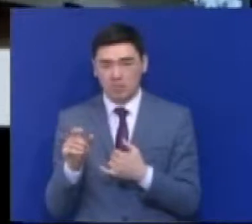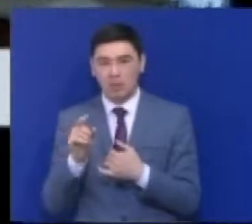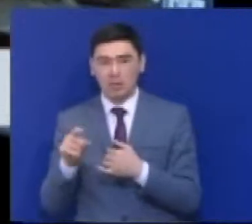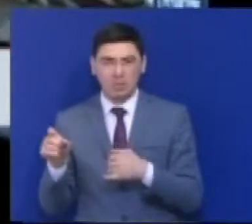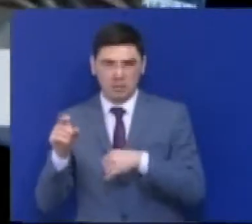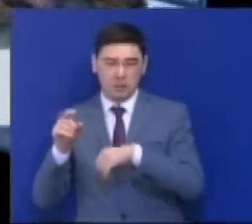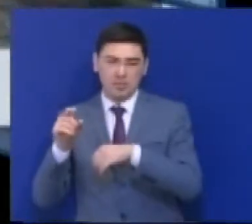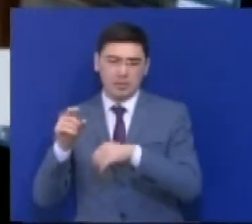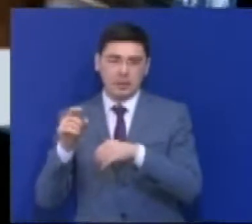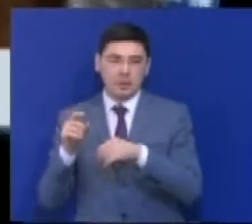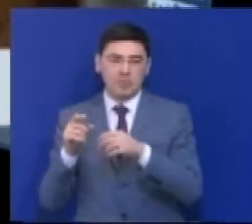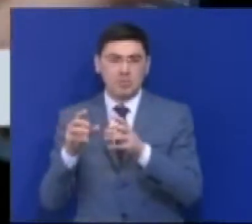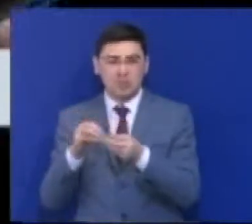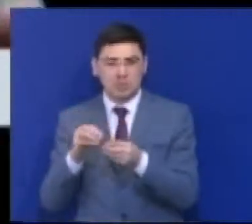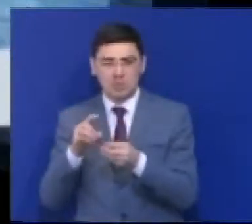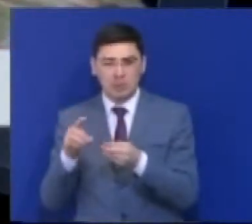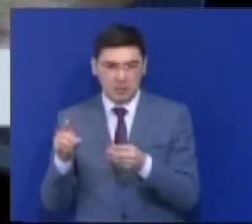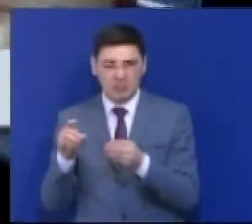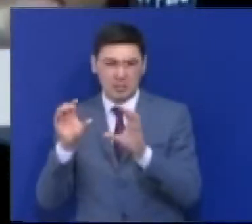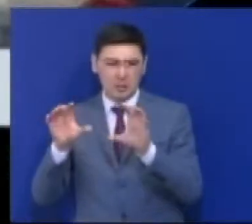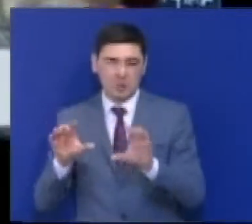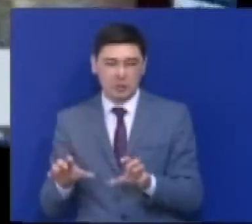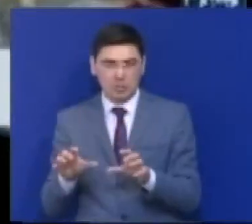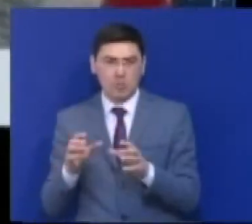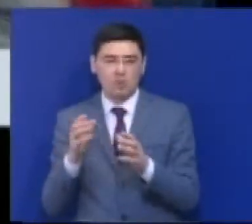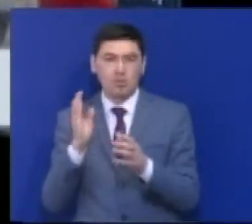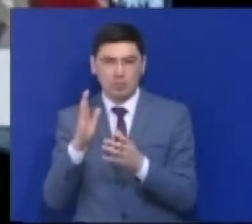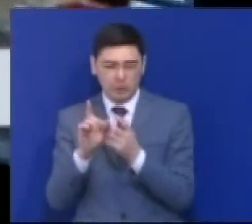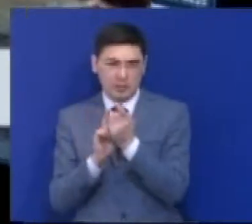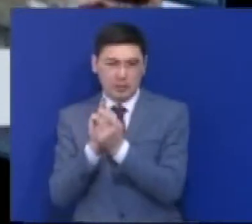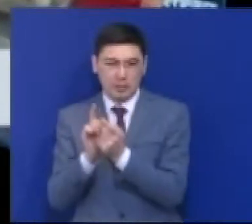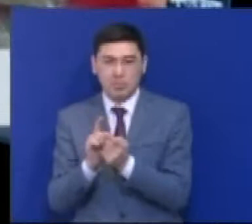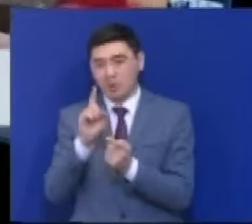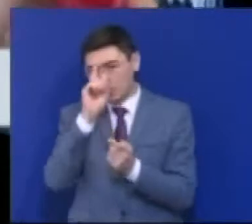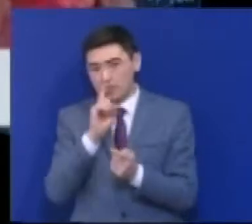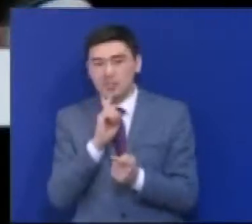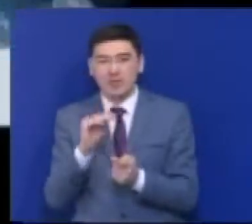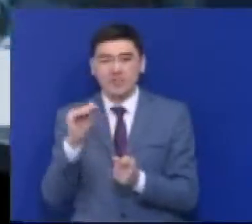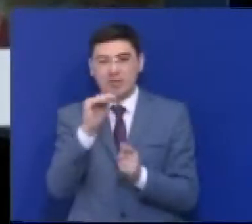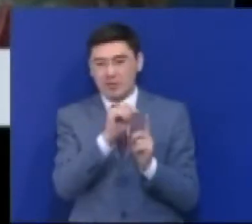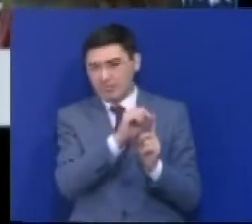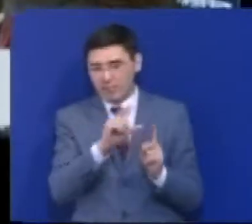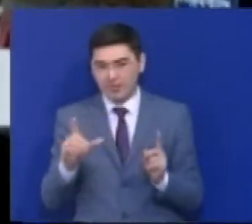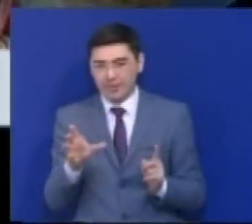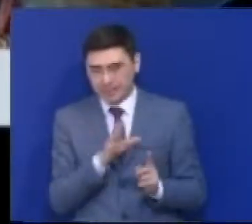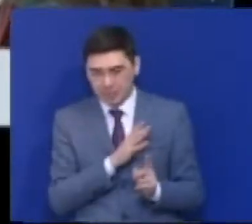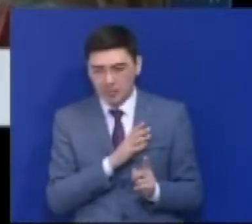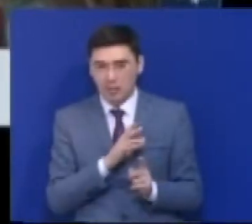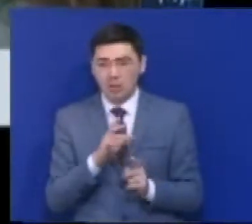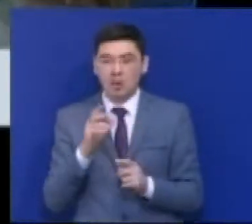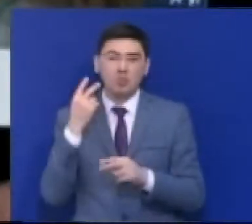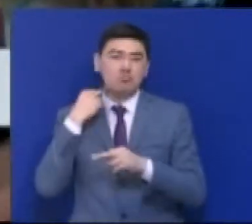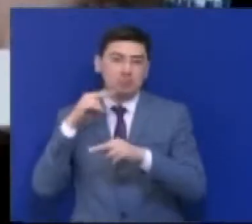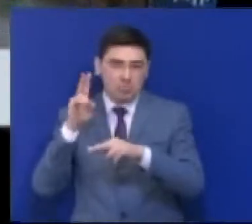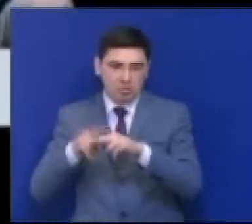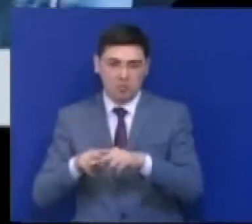Қайталанатын қылмыстарды жазалауды күшейту үшін заңға өзгертулер енгізіліп, ақпан айында күшіне енді. Онда бас бостандығынан айыру